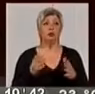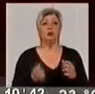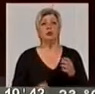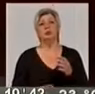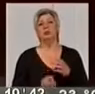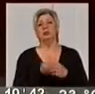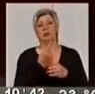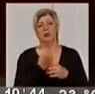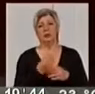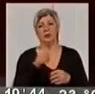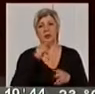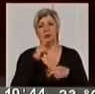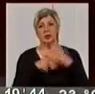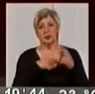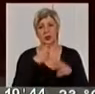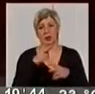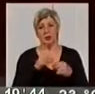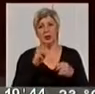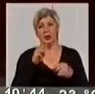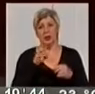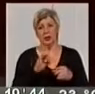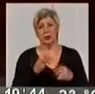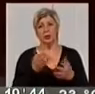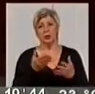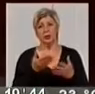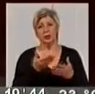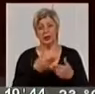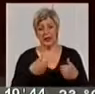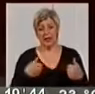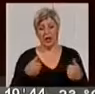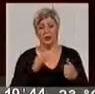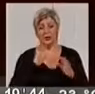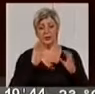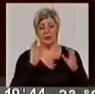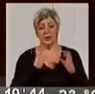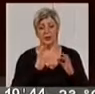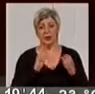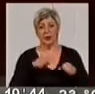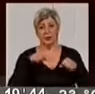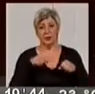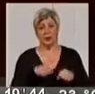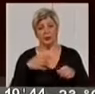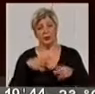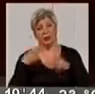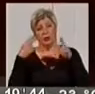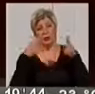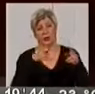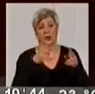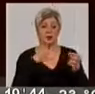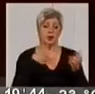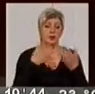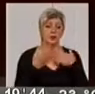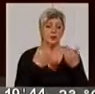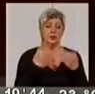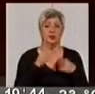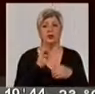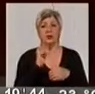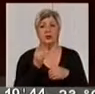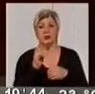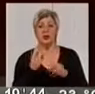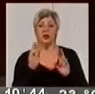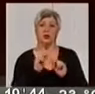що там от так і едак, то за нами зберігається право виїхати все-таки поспілкуватися з дитиною чи з вихователями,